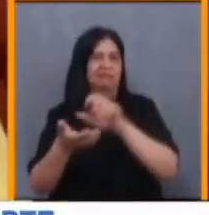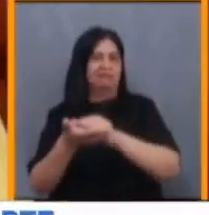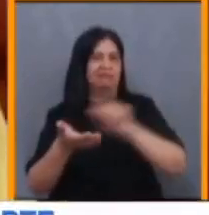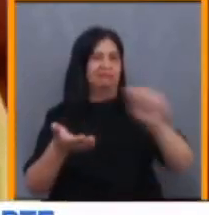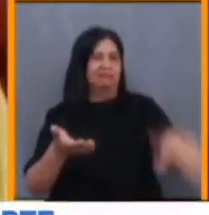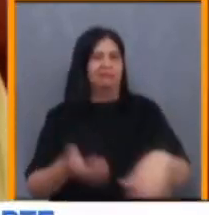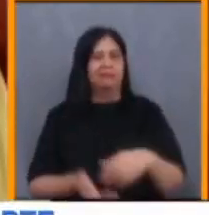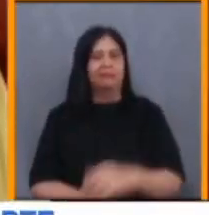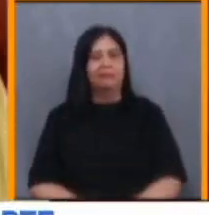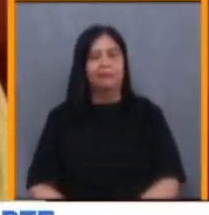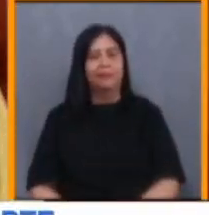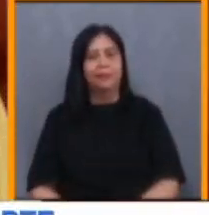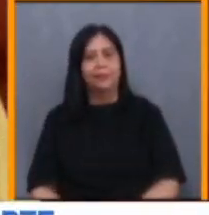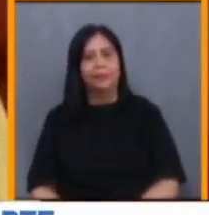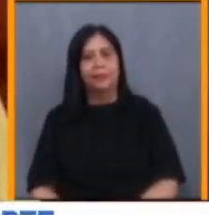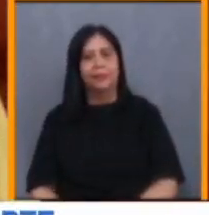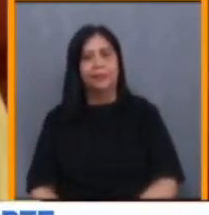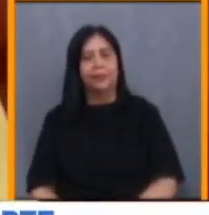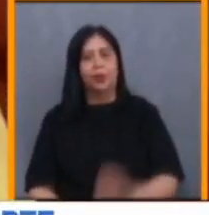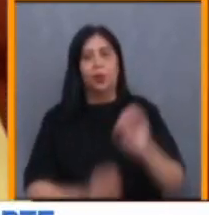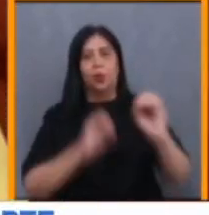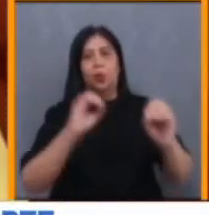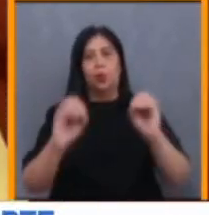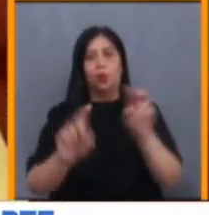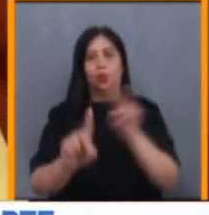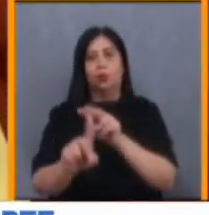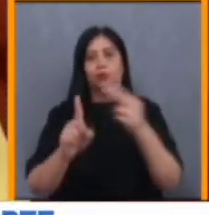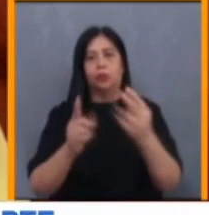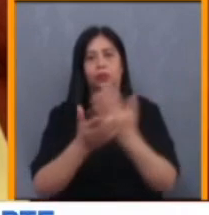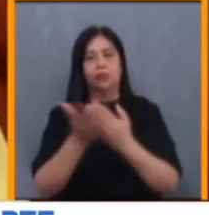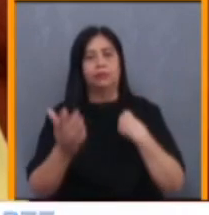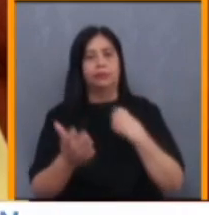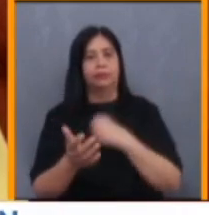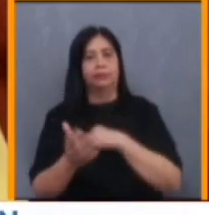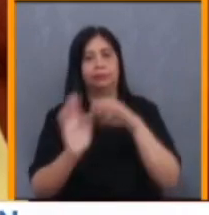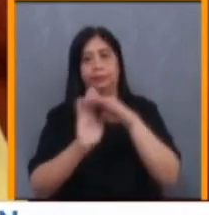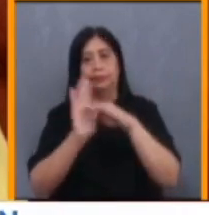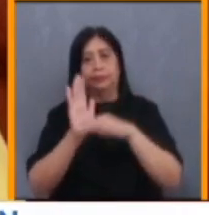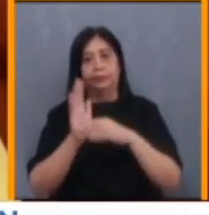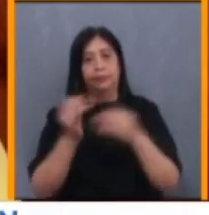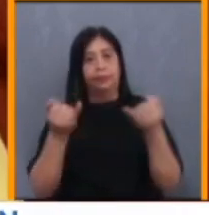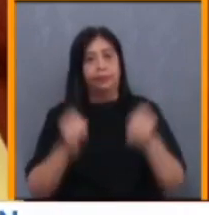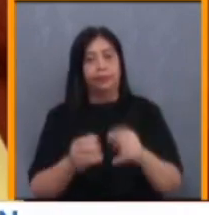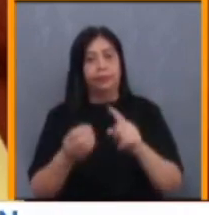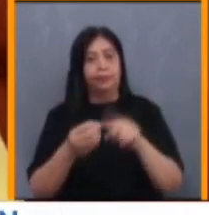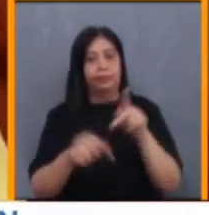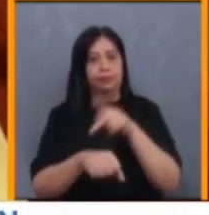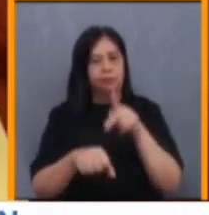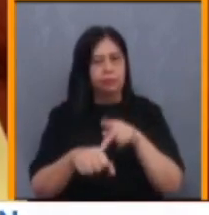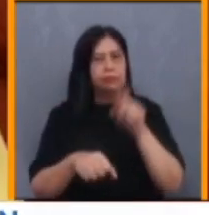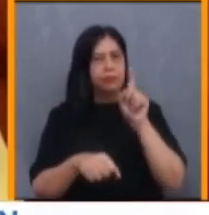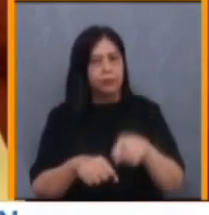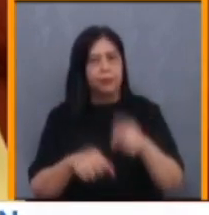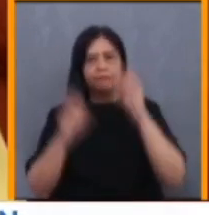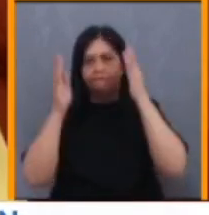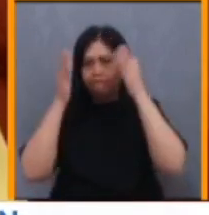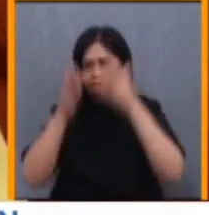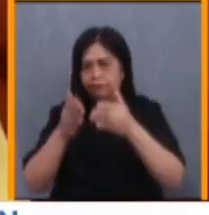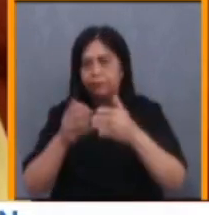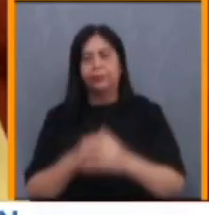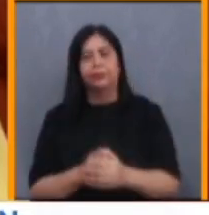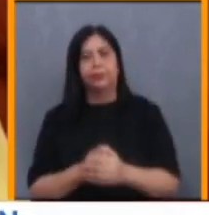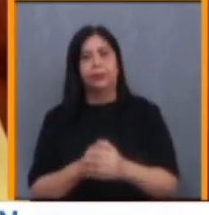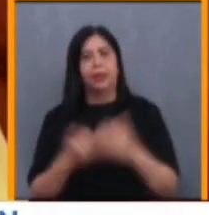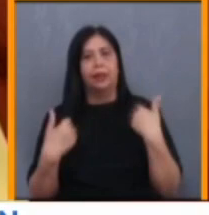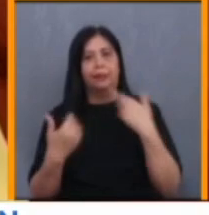Nagbigay din ng kani-kanilang pananaw ang ilang senatorial aspirants sa mga issues sa bansa na anilay dapat pagtuunan ng pansin. May unang balita